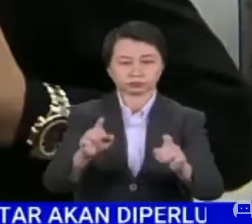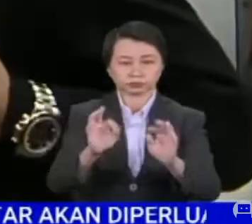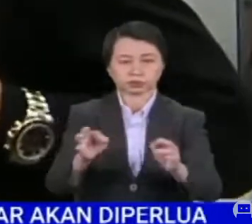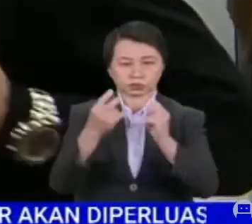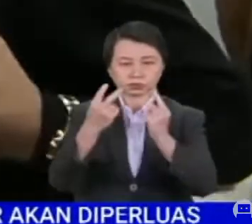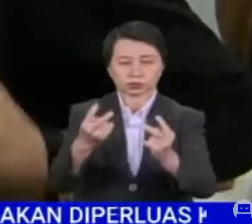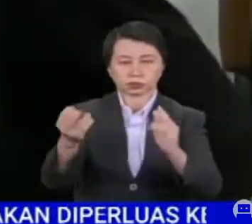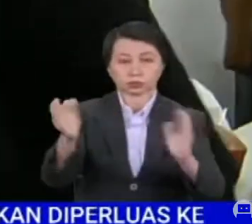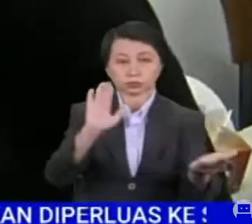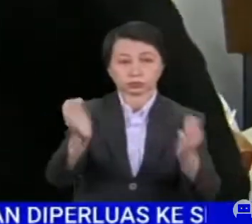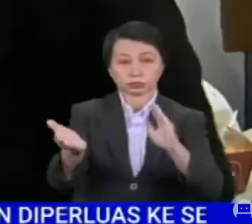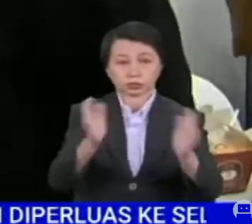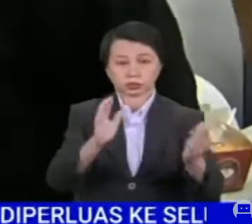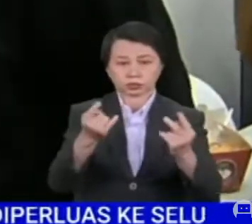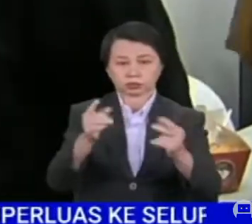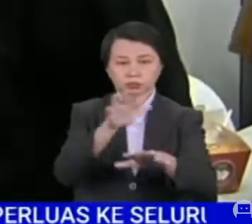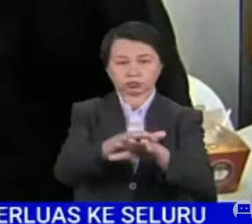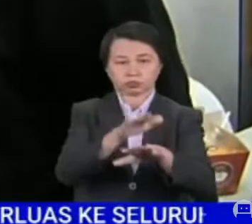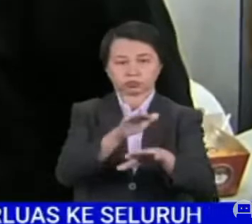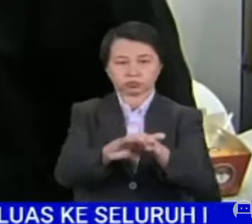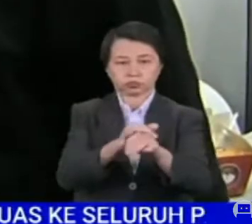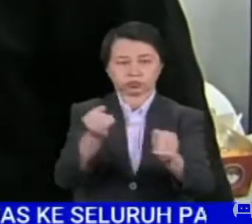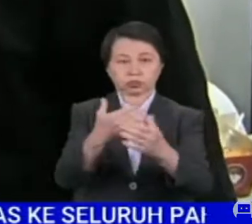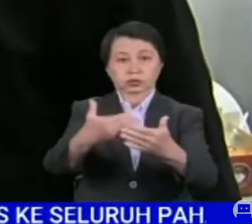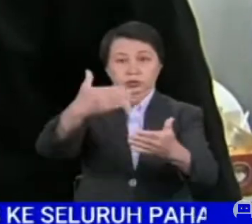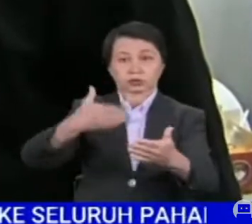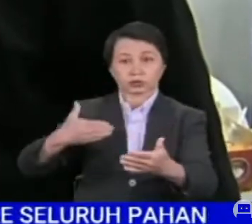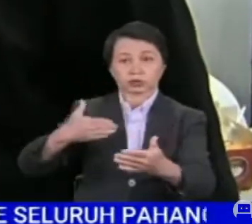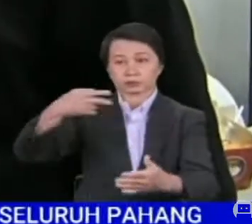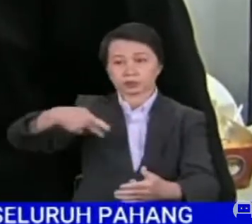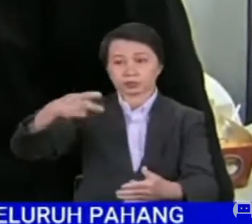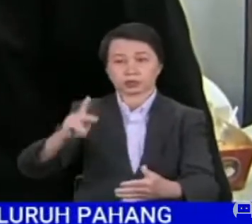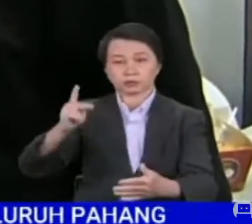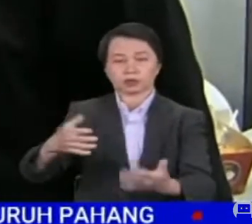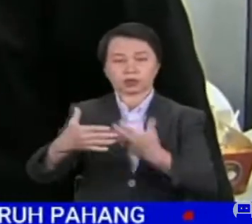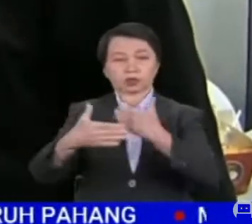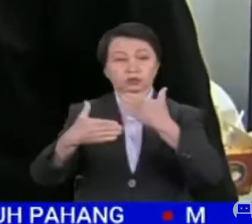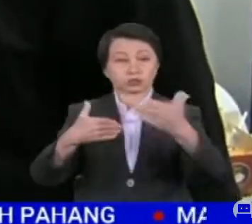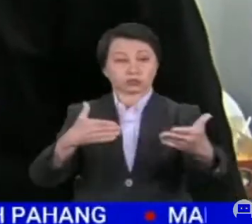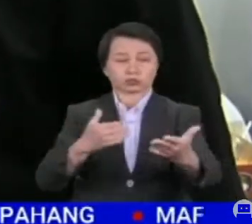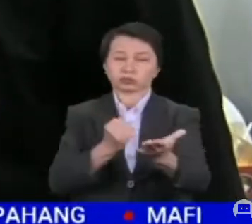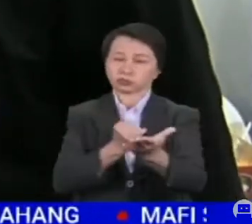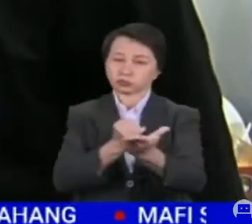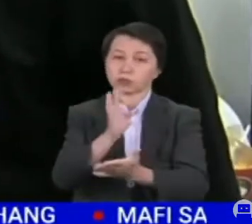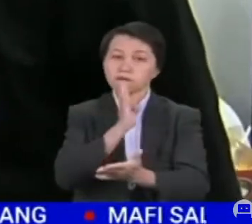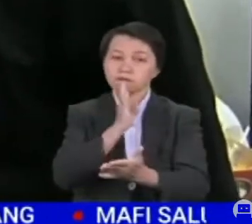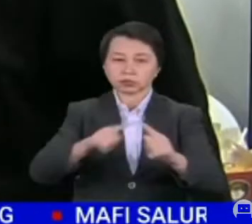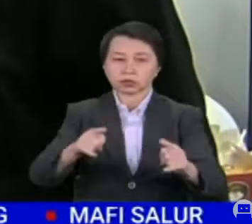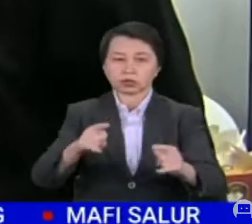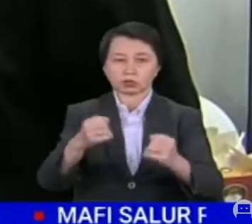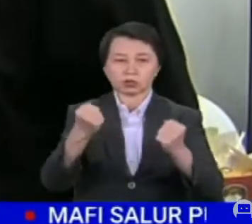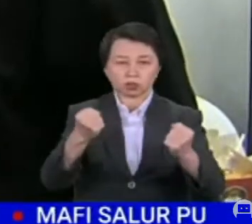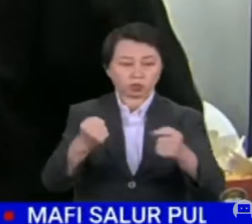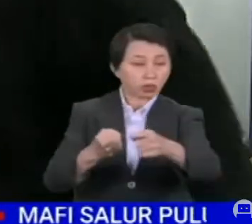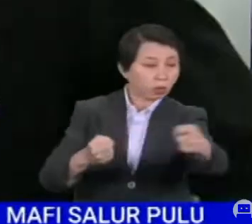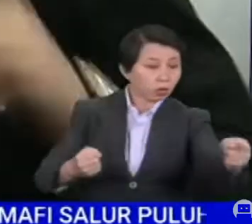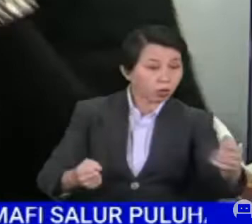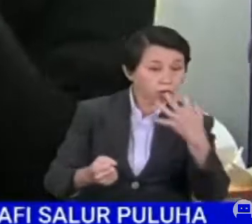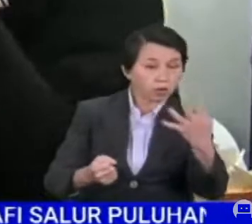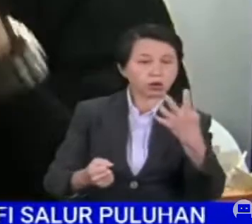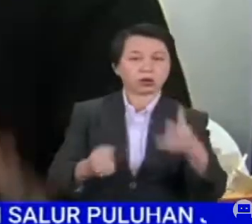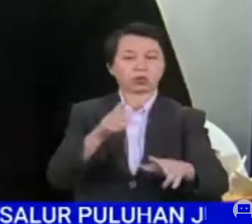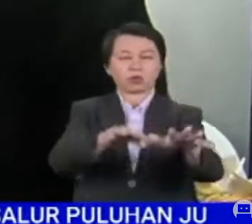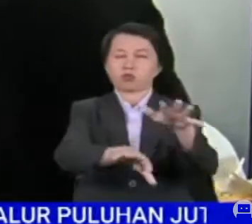nak bandingkan dia punya ramai banding event sebelum PKP, sangat jauh secara jujur saya cakap. Tapi dia punya energy yang diorang bagi, I mean all the